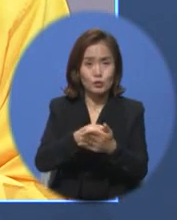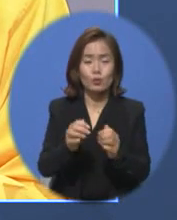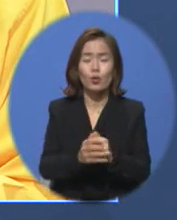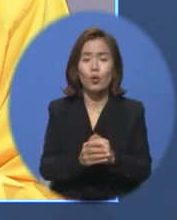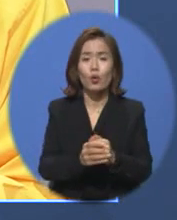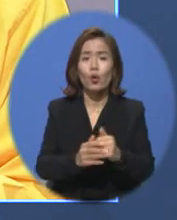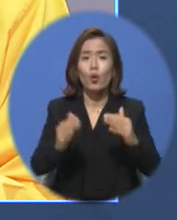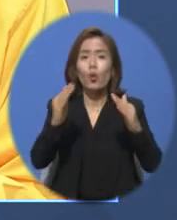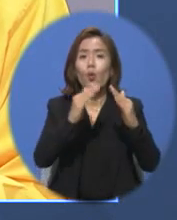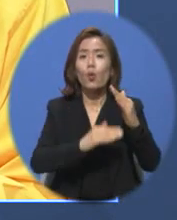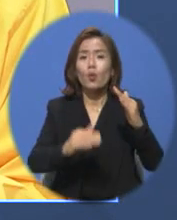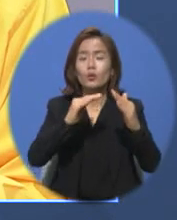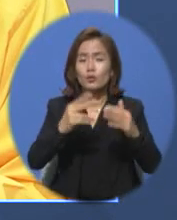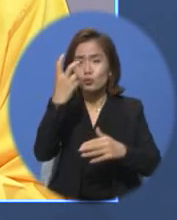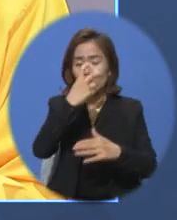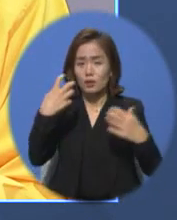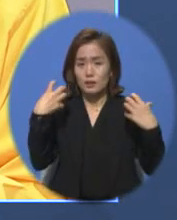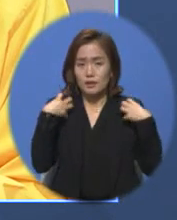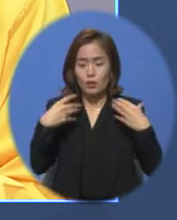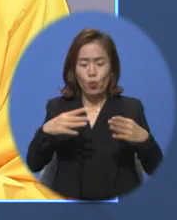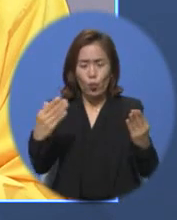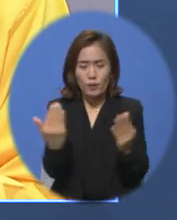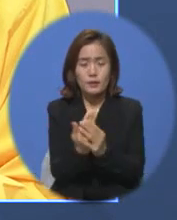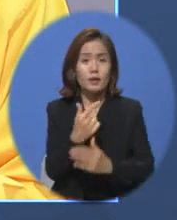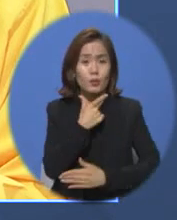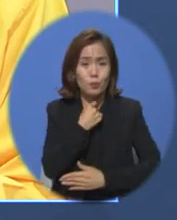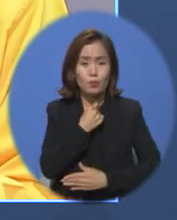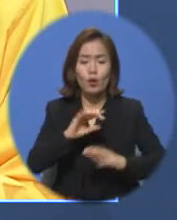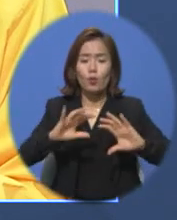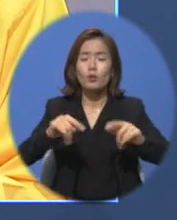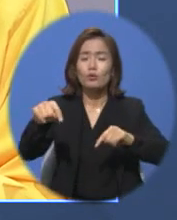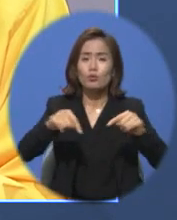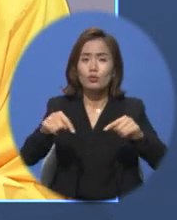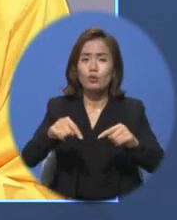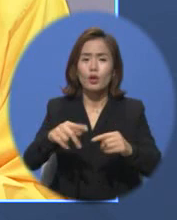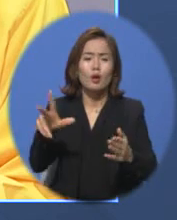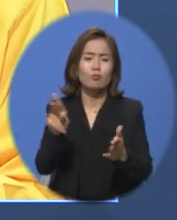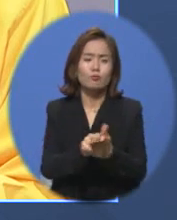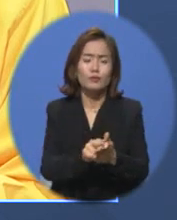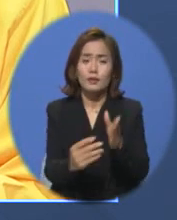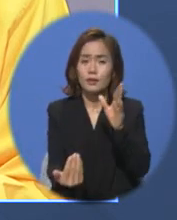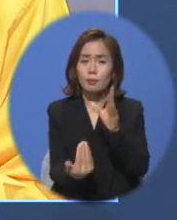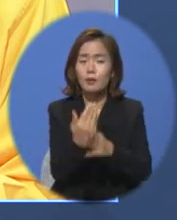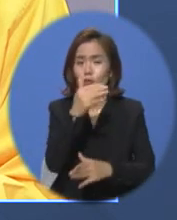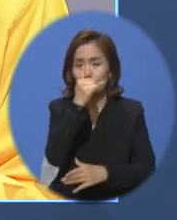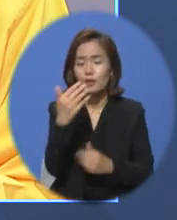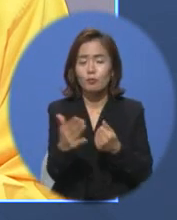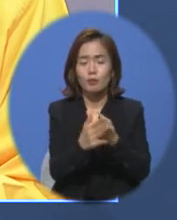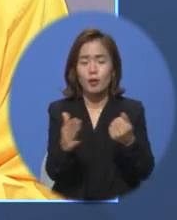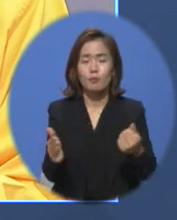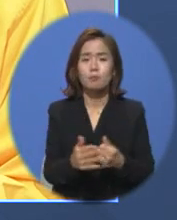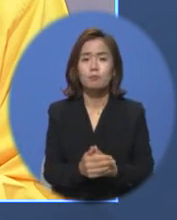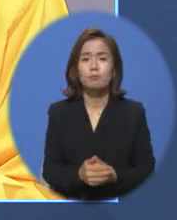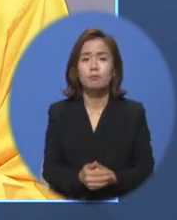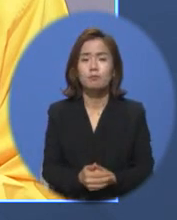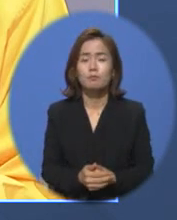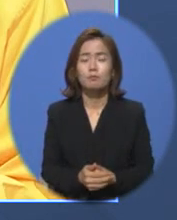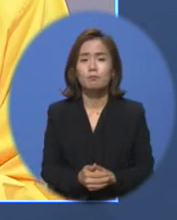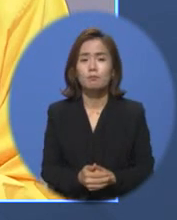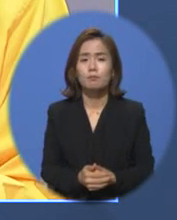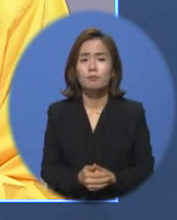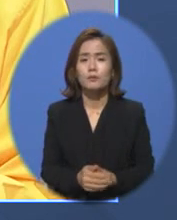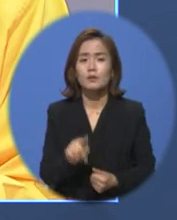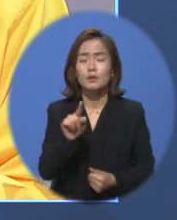고위공무원부패수사국설립을완료해야합니다.우리가 주의하지않으면국가운영이 마비될수있습니다